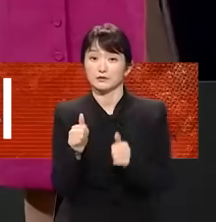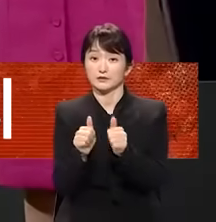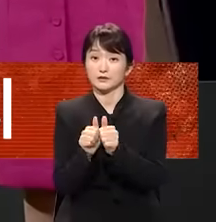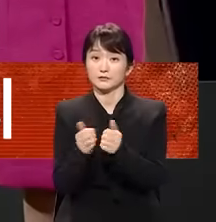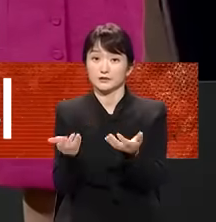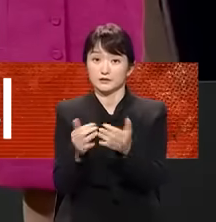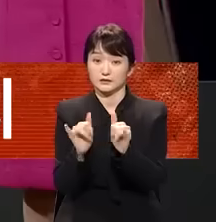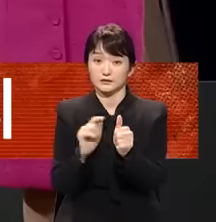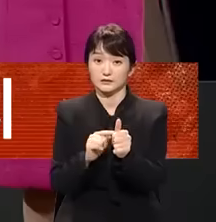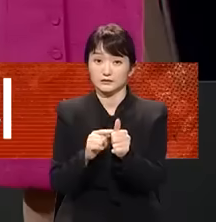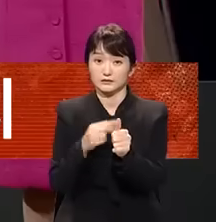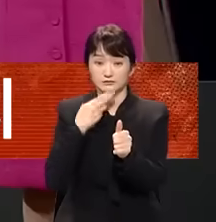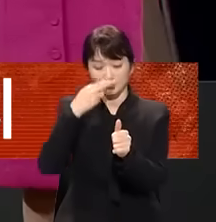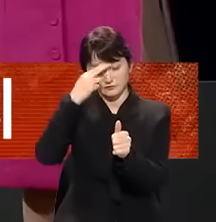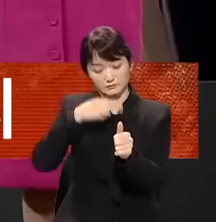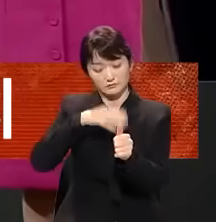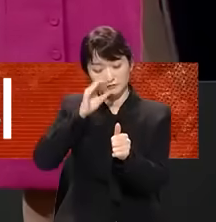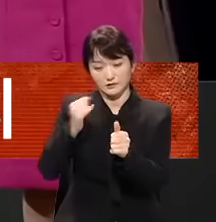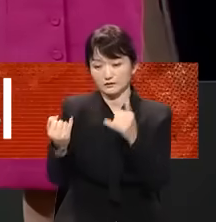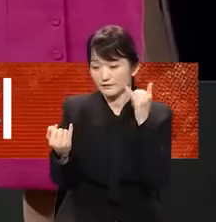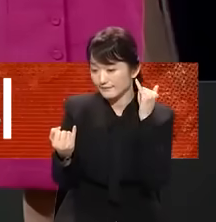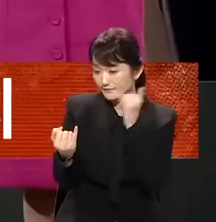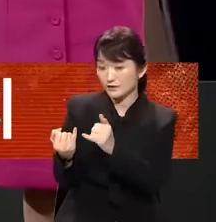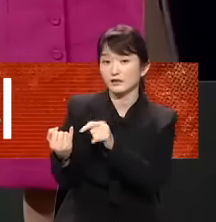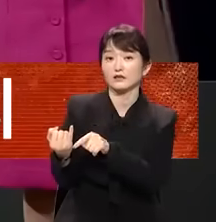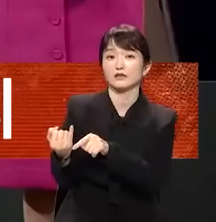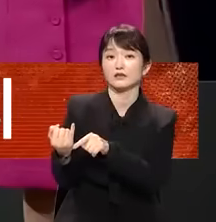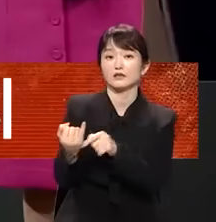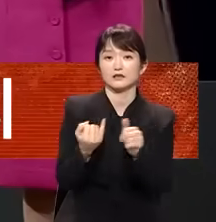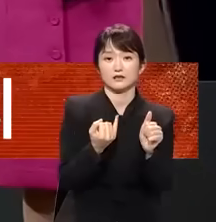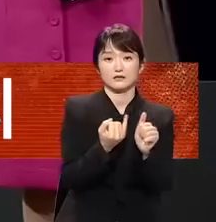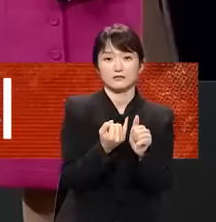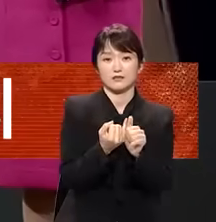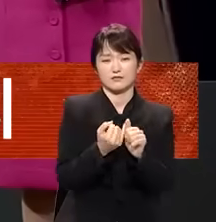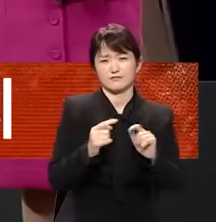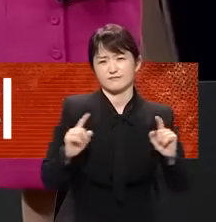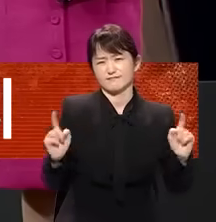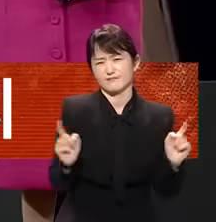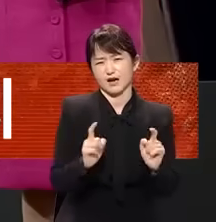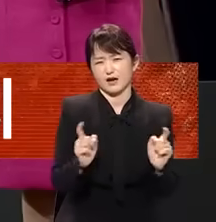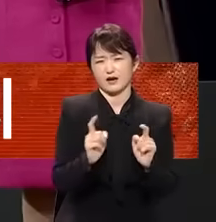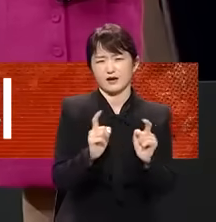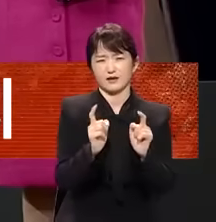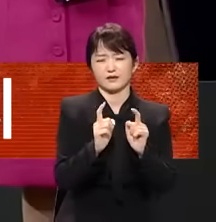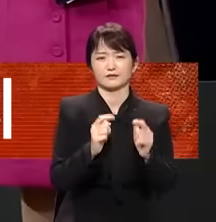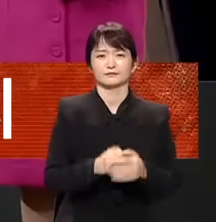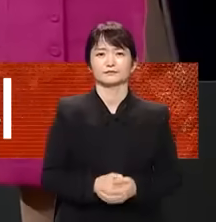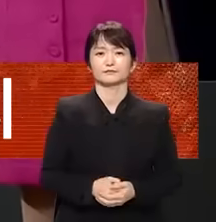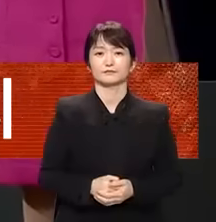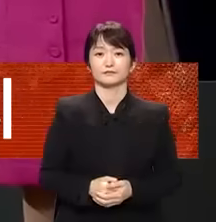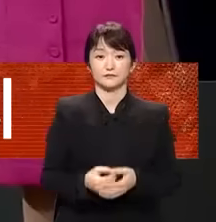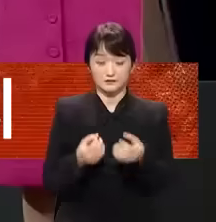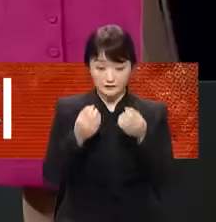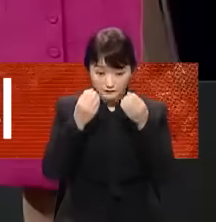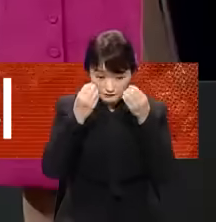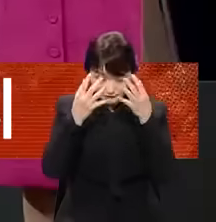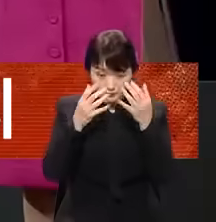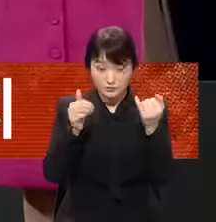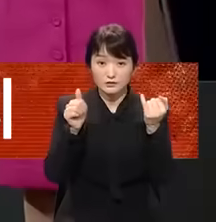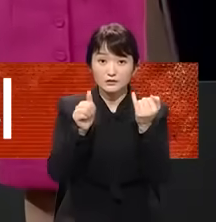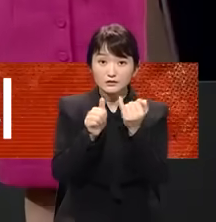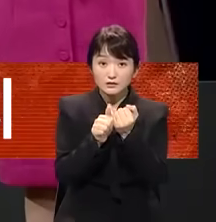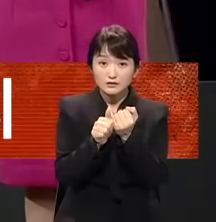남자 직원이 술을 마시고 전화까지 하는 바람에 이들 부분은 크게 다다고 하는데요 아직 신혼인데